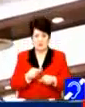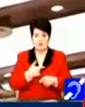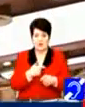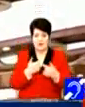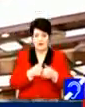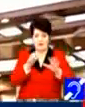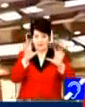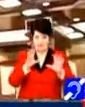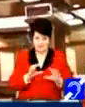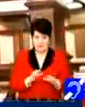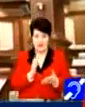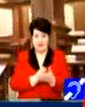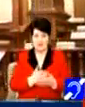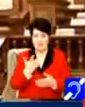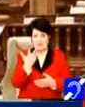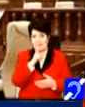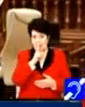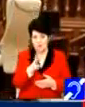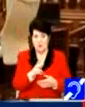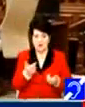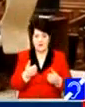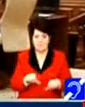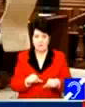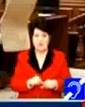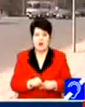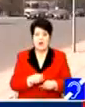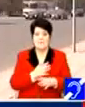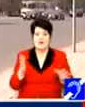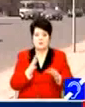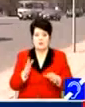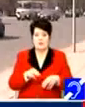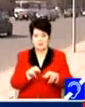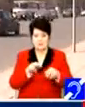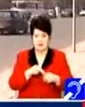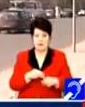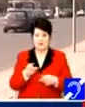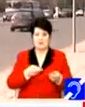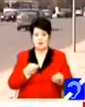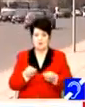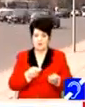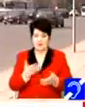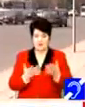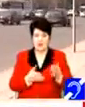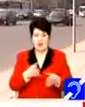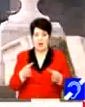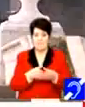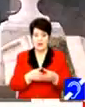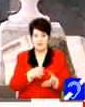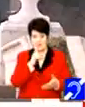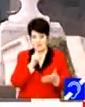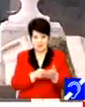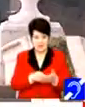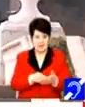în legislativ au la dispoziție 3 luni pentru a forma o majoritate parlamentară și a vota guvernul. Dacă partidele nu ajung la